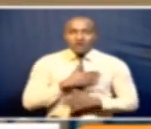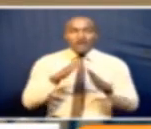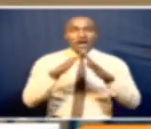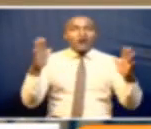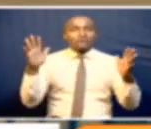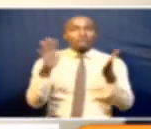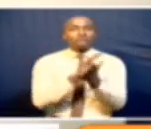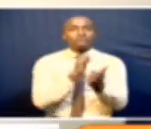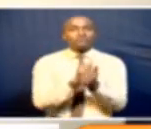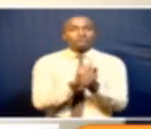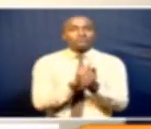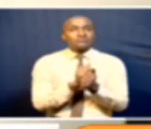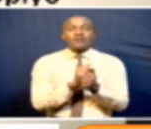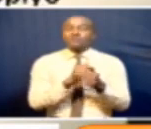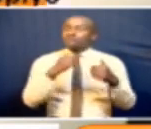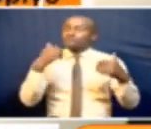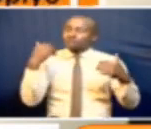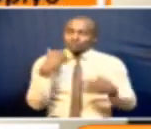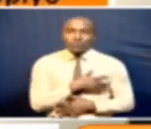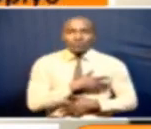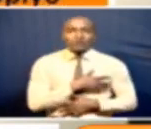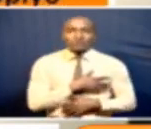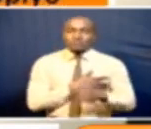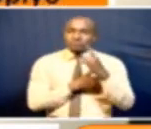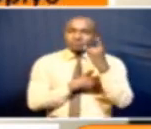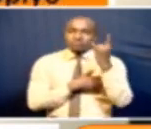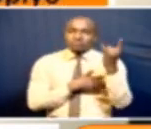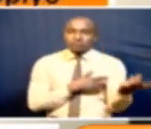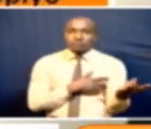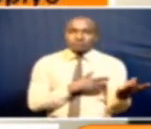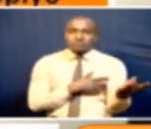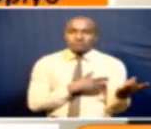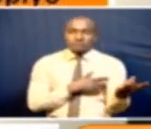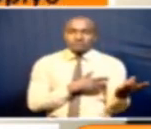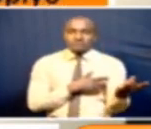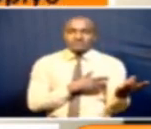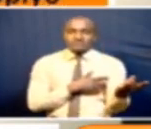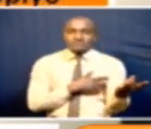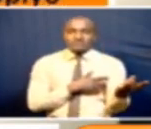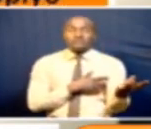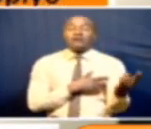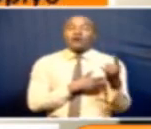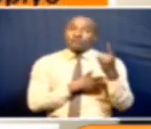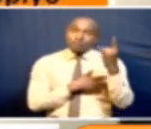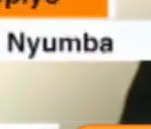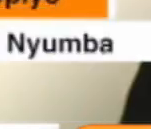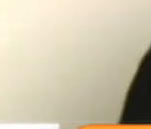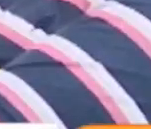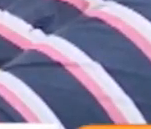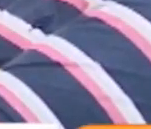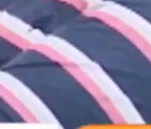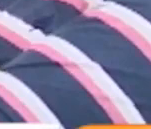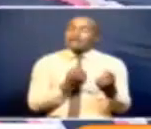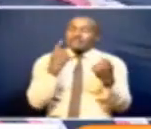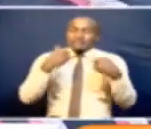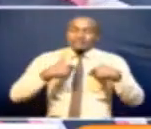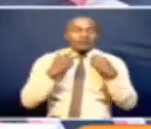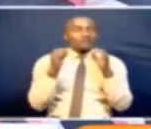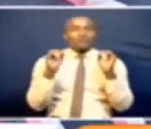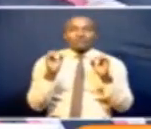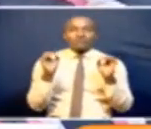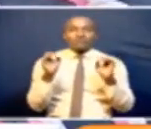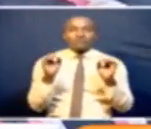na mshtuko. I collapsed and then became unconscious. I'm so